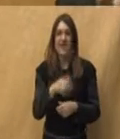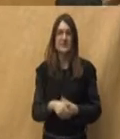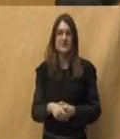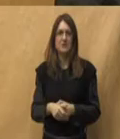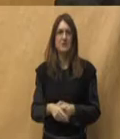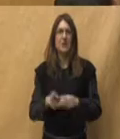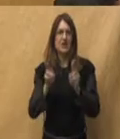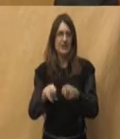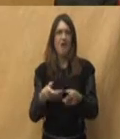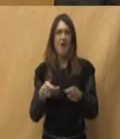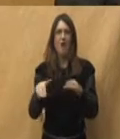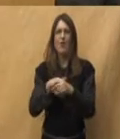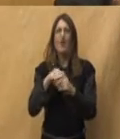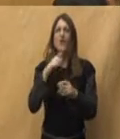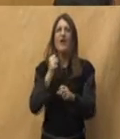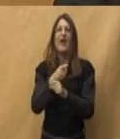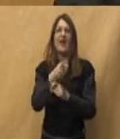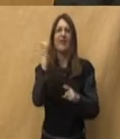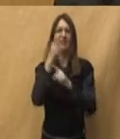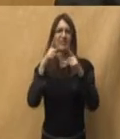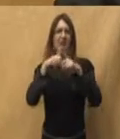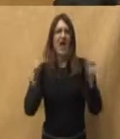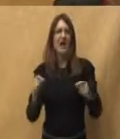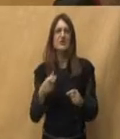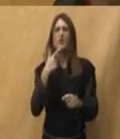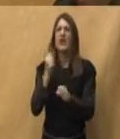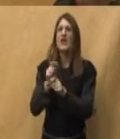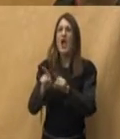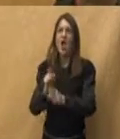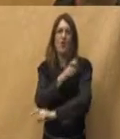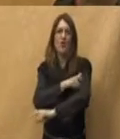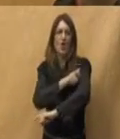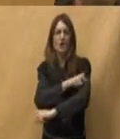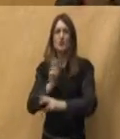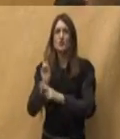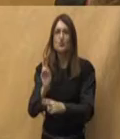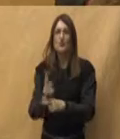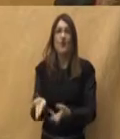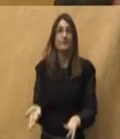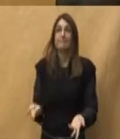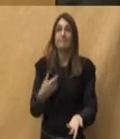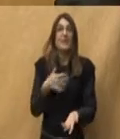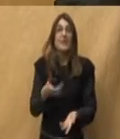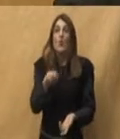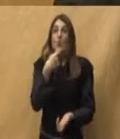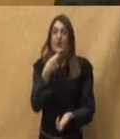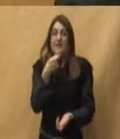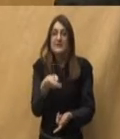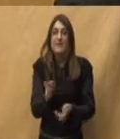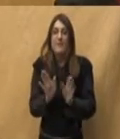imate profesije recimo, taksi vozači, čuvari, koji nisu u mogućnosti jesti na